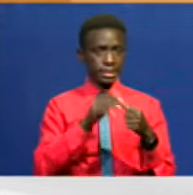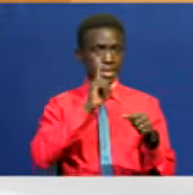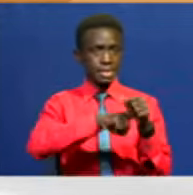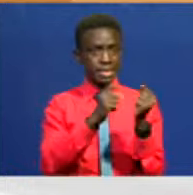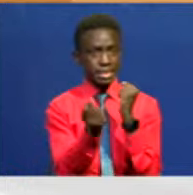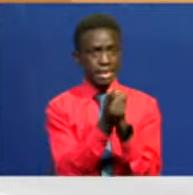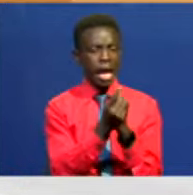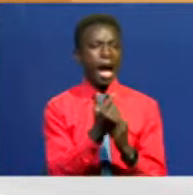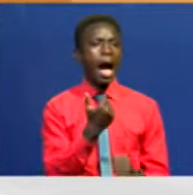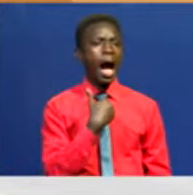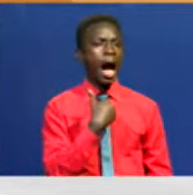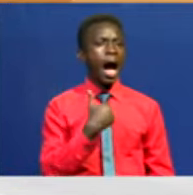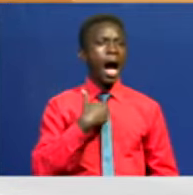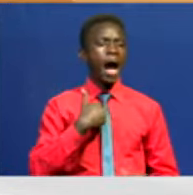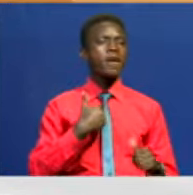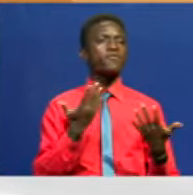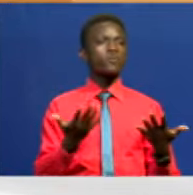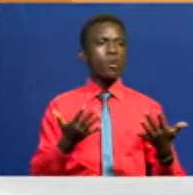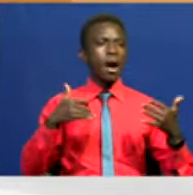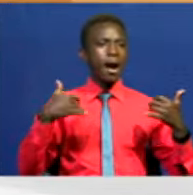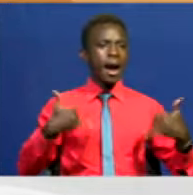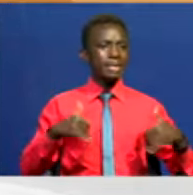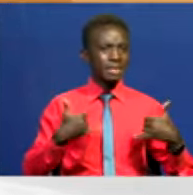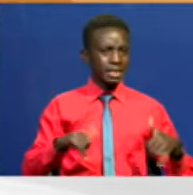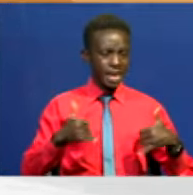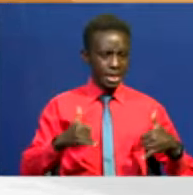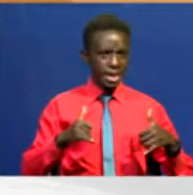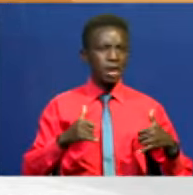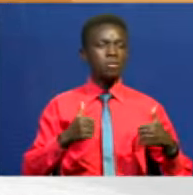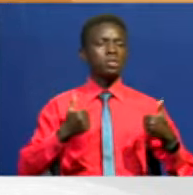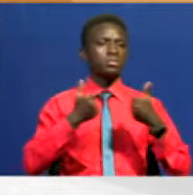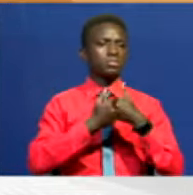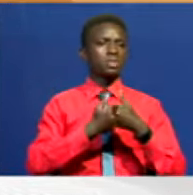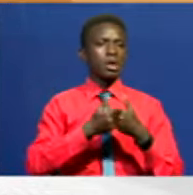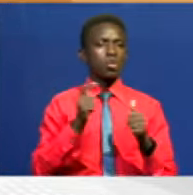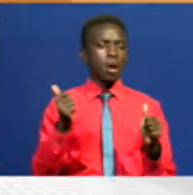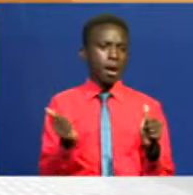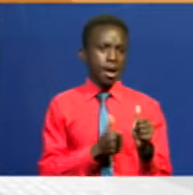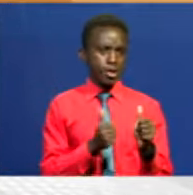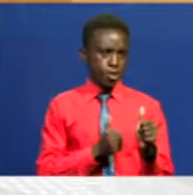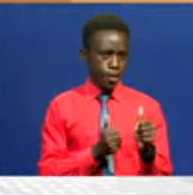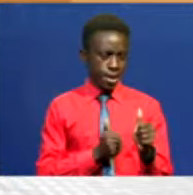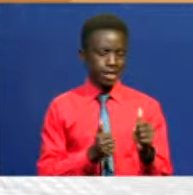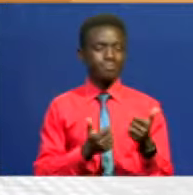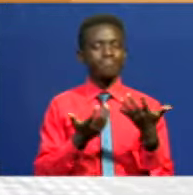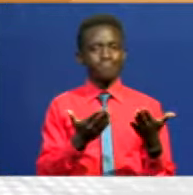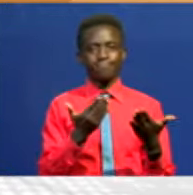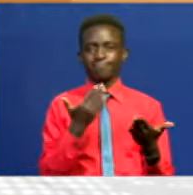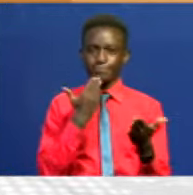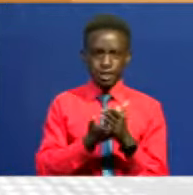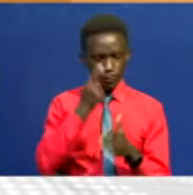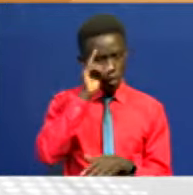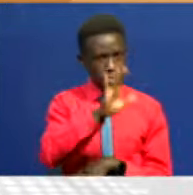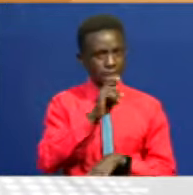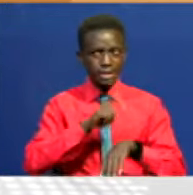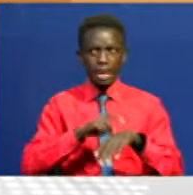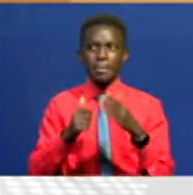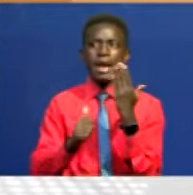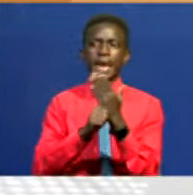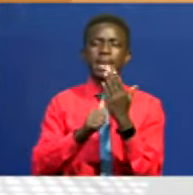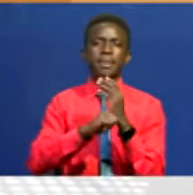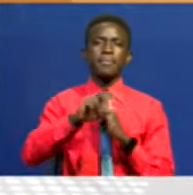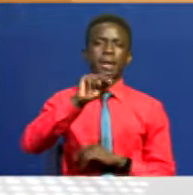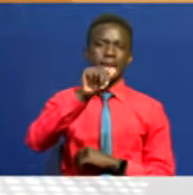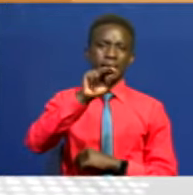Algeria dhidi ya Angola. Hivyo basi tunakusihi uendelee kuwa nasi. Mimi sina la ziada. Shukran sana kwa muda wako. Naitwa Nancy